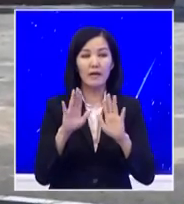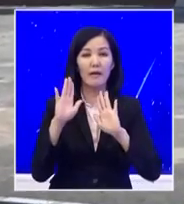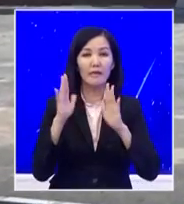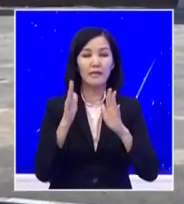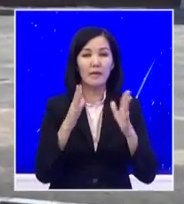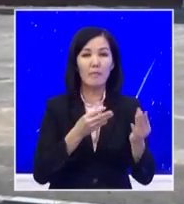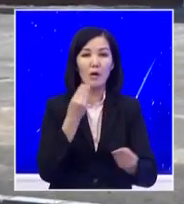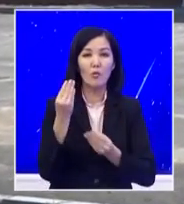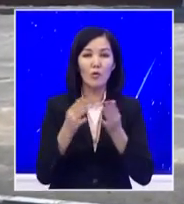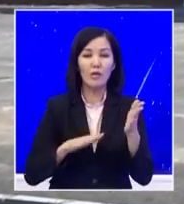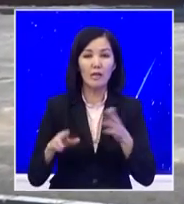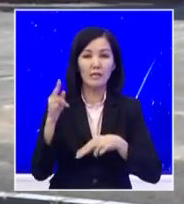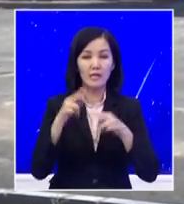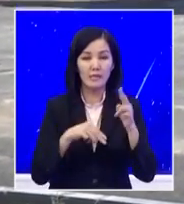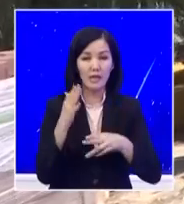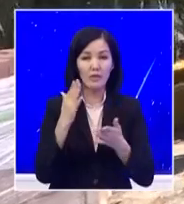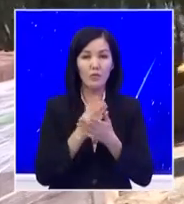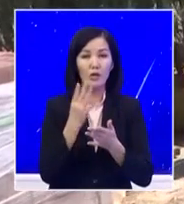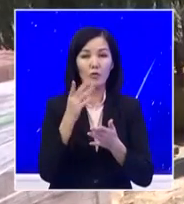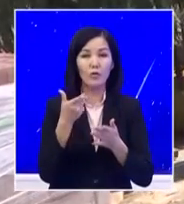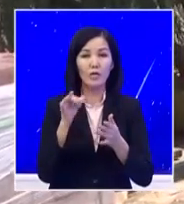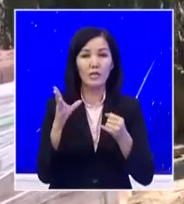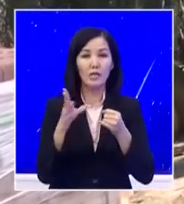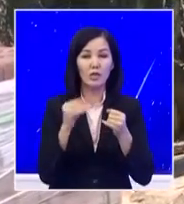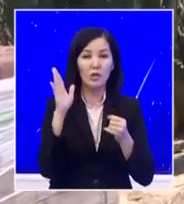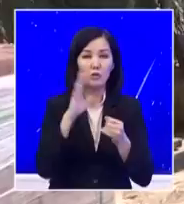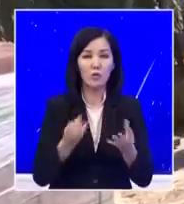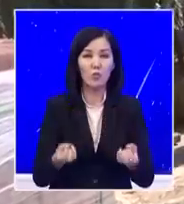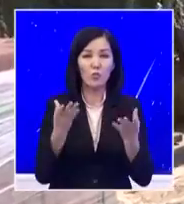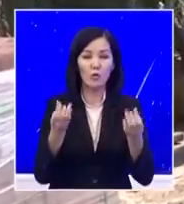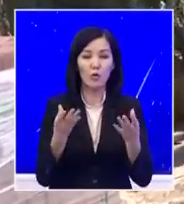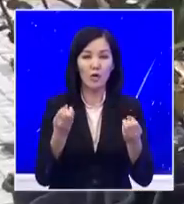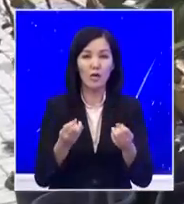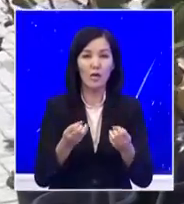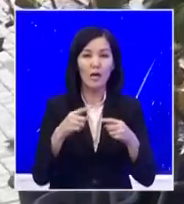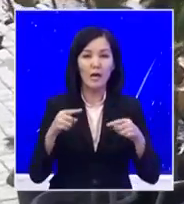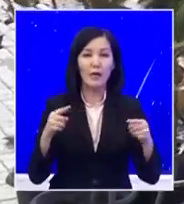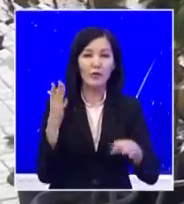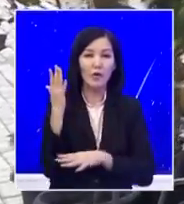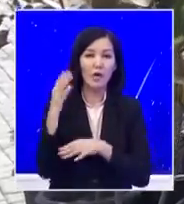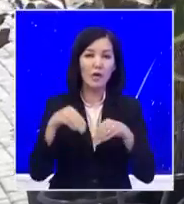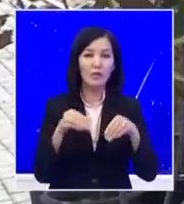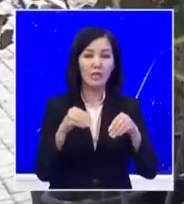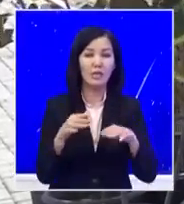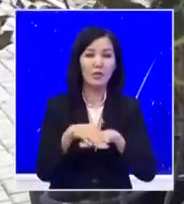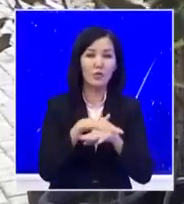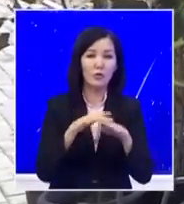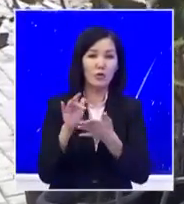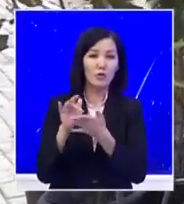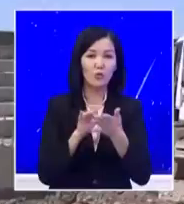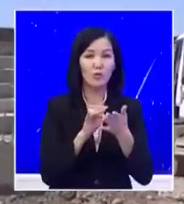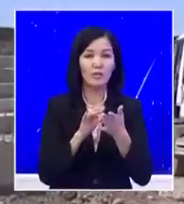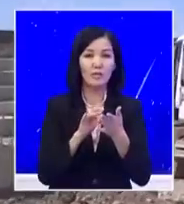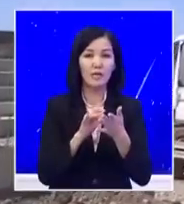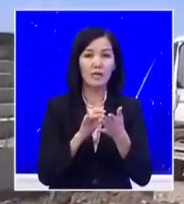мен ойын алаңдары да салынуда. 4 гектар аумаққа субұрқақ, 1500 түп түрлі ағаш егілмек. Тұрғындар мен туристер енді